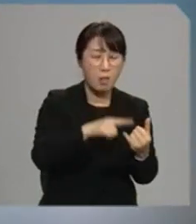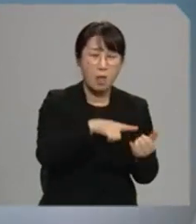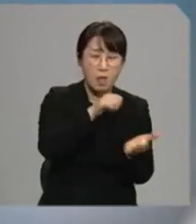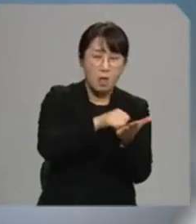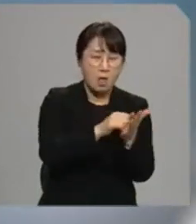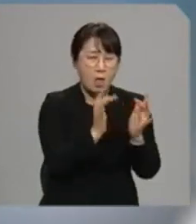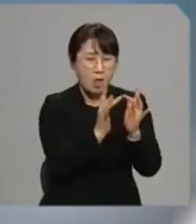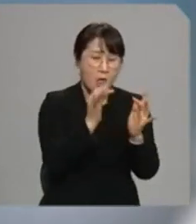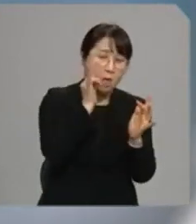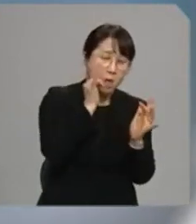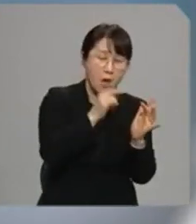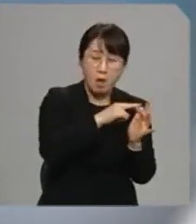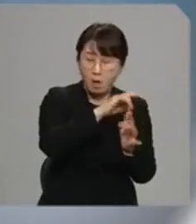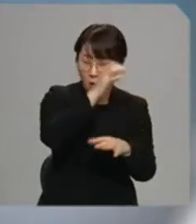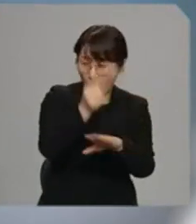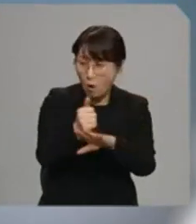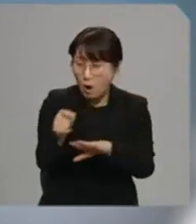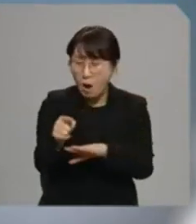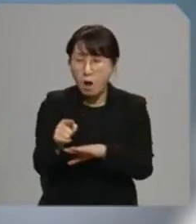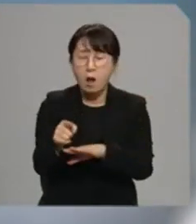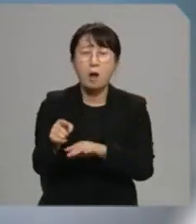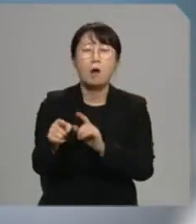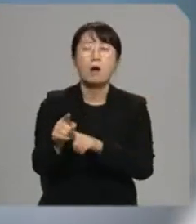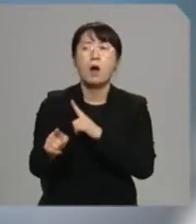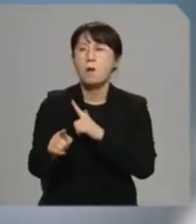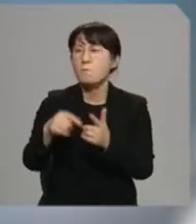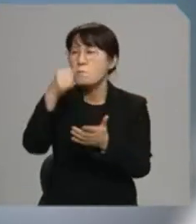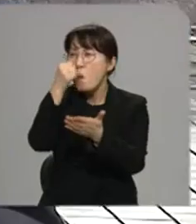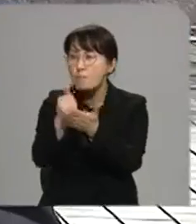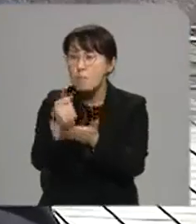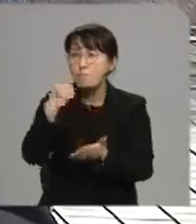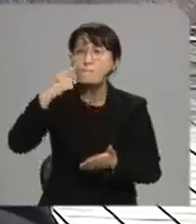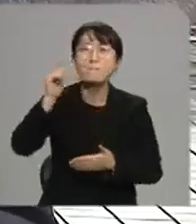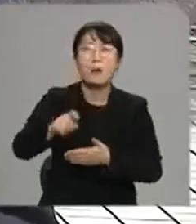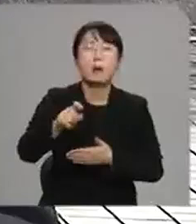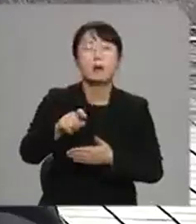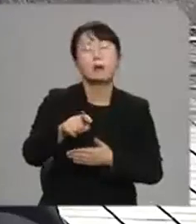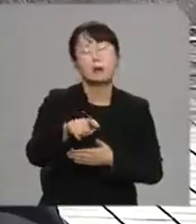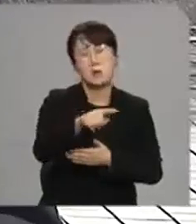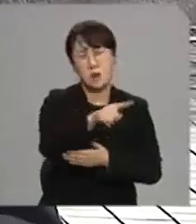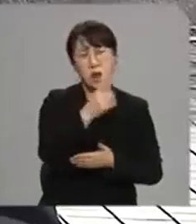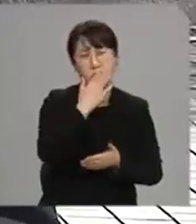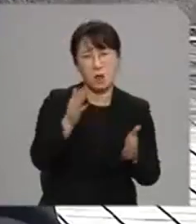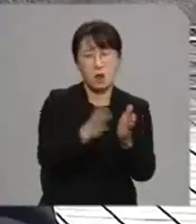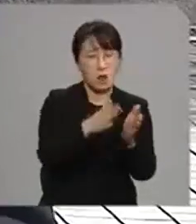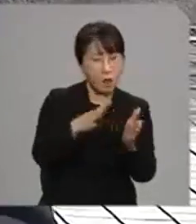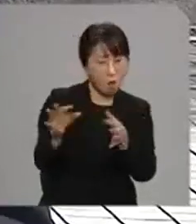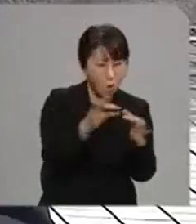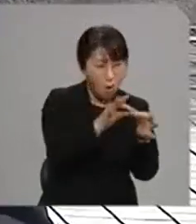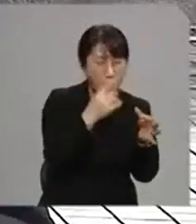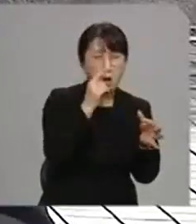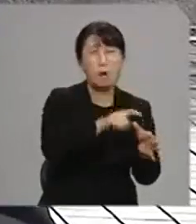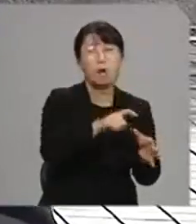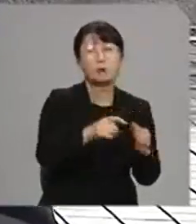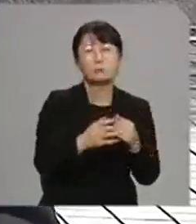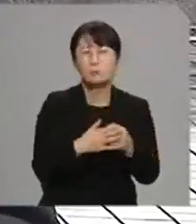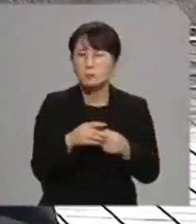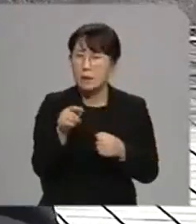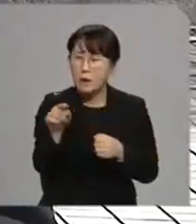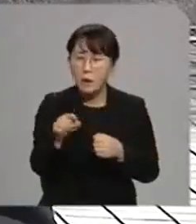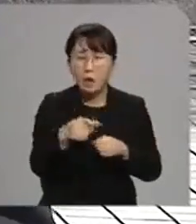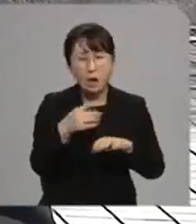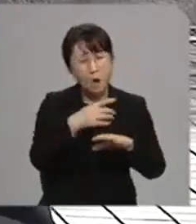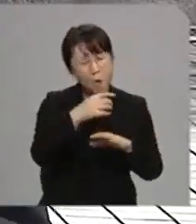이어진 뒤에야 밖으로 드러난다는 겁니다 다른 문제 상황을 저희가 확인하면서 어 얘가 도박 문제가